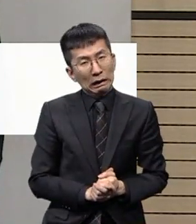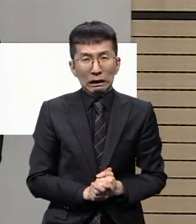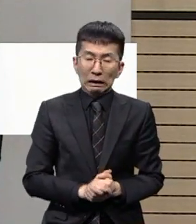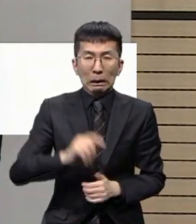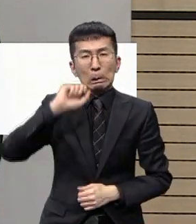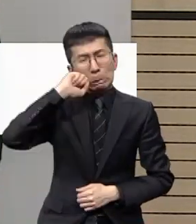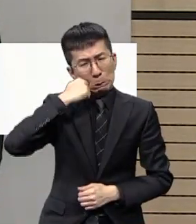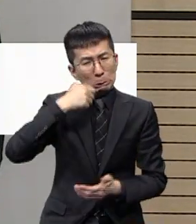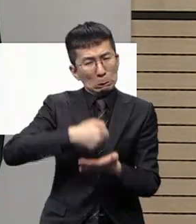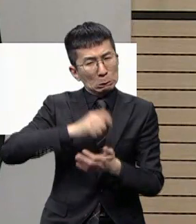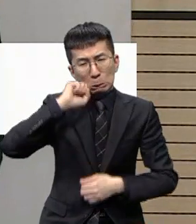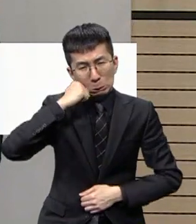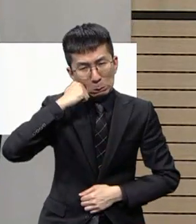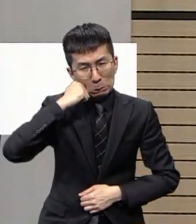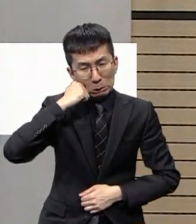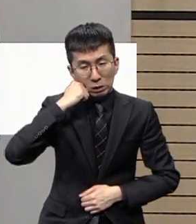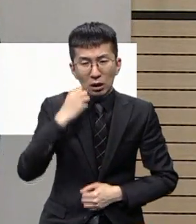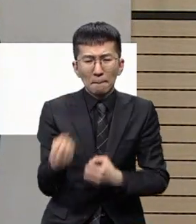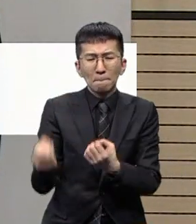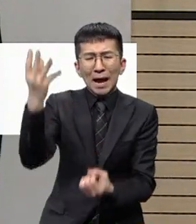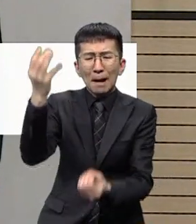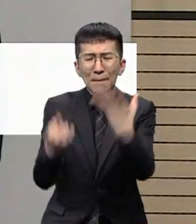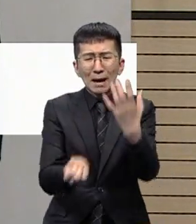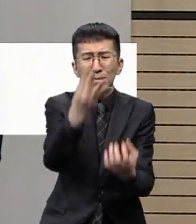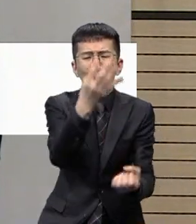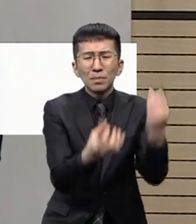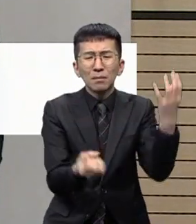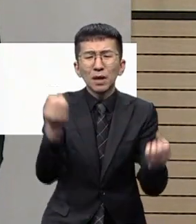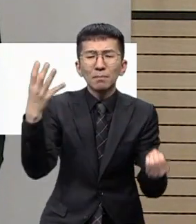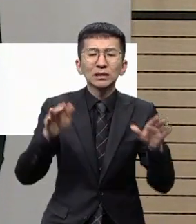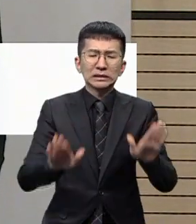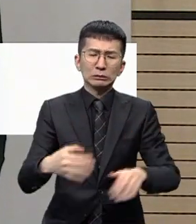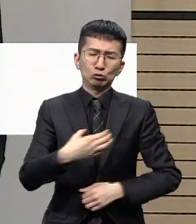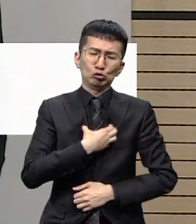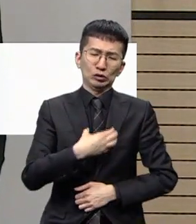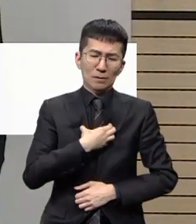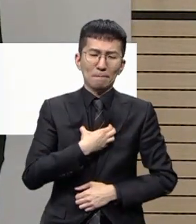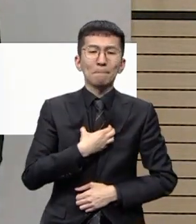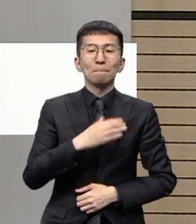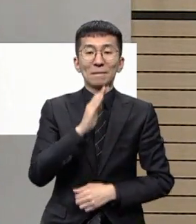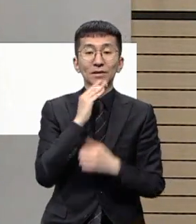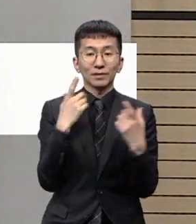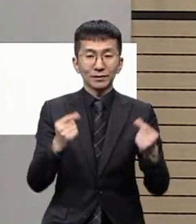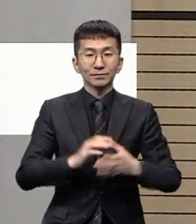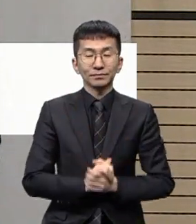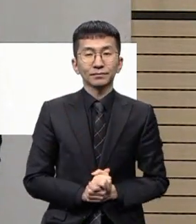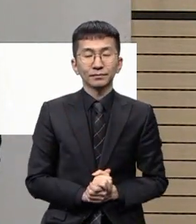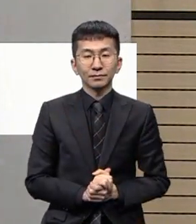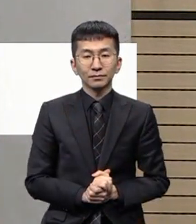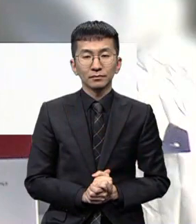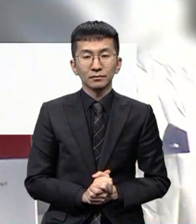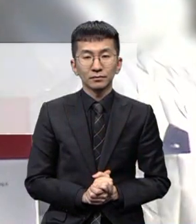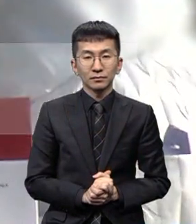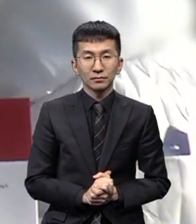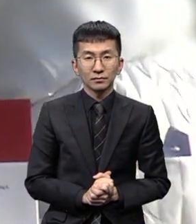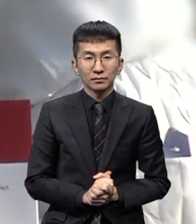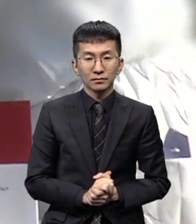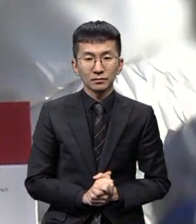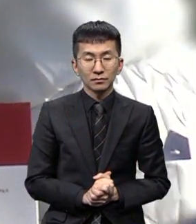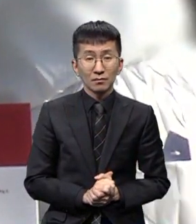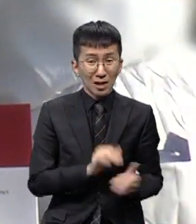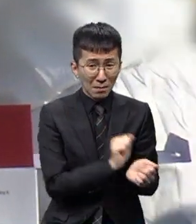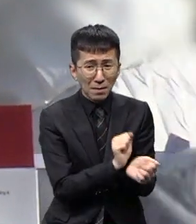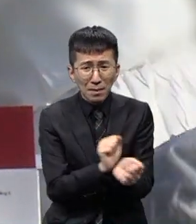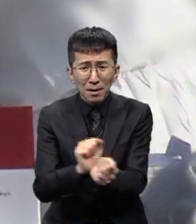정도로 다양한 양상을 보이고 있는 것이 위기임을 나타내고 있는.